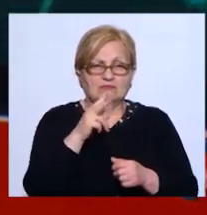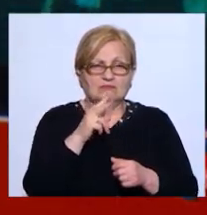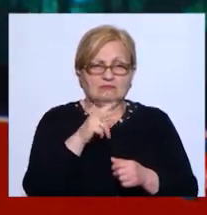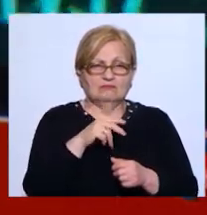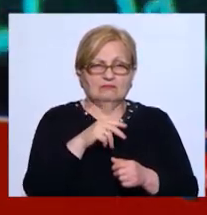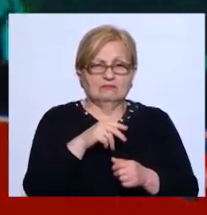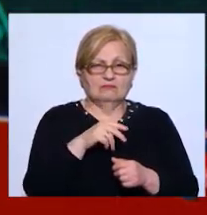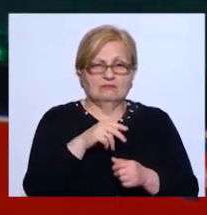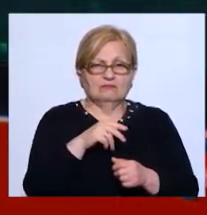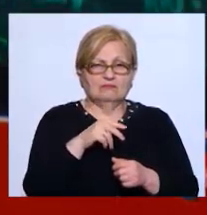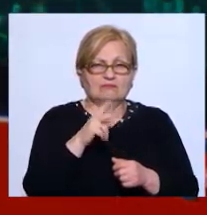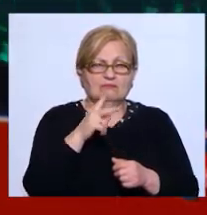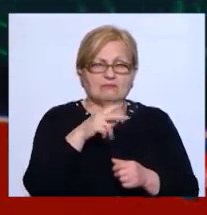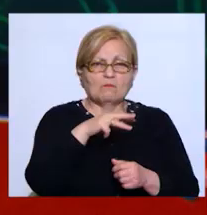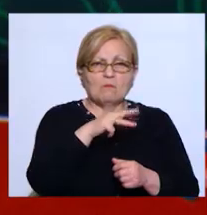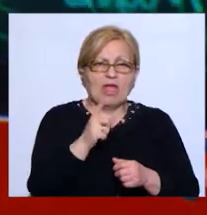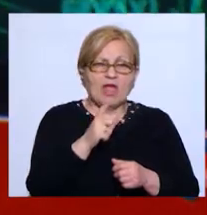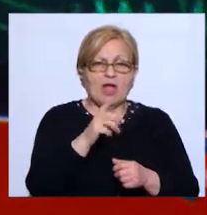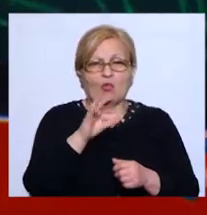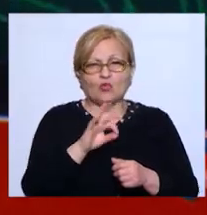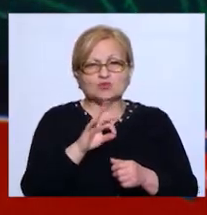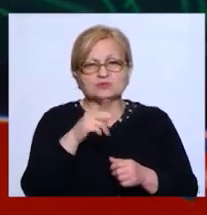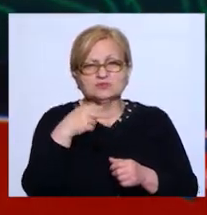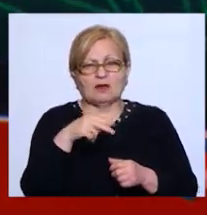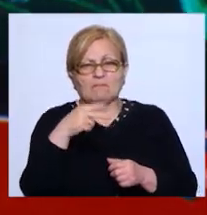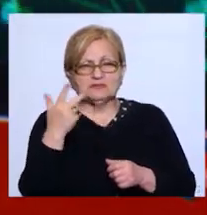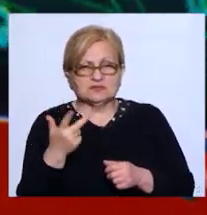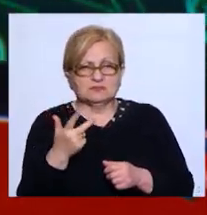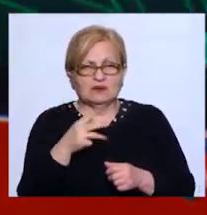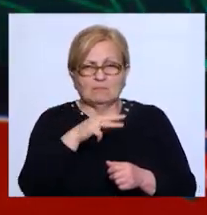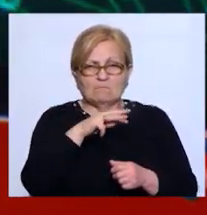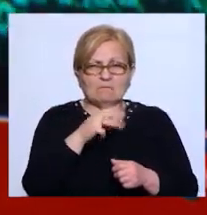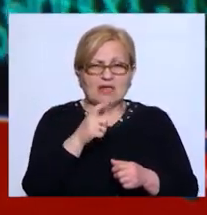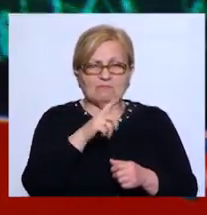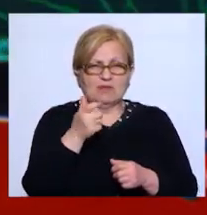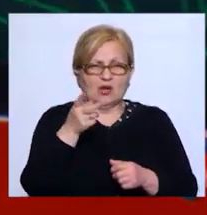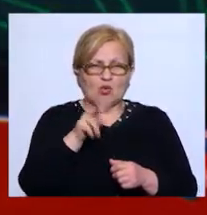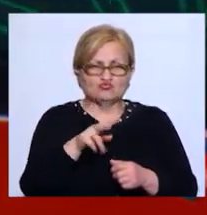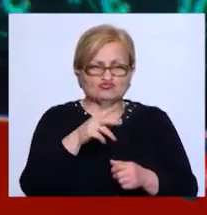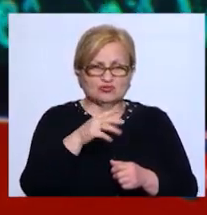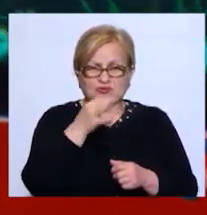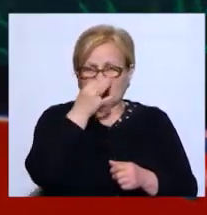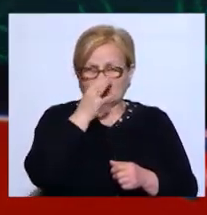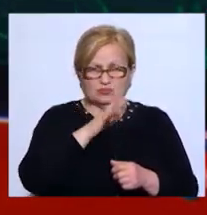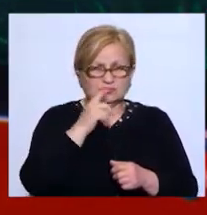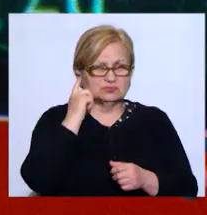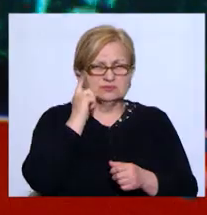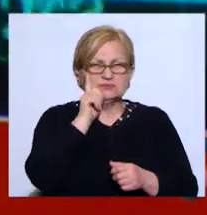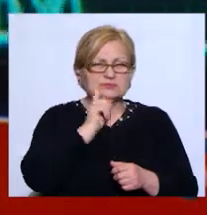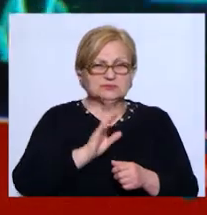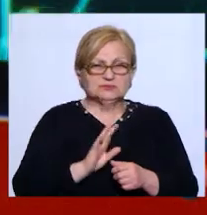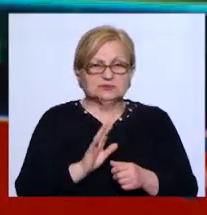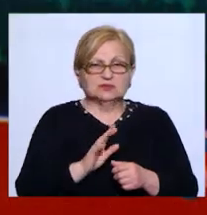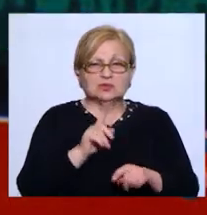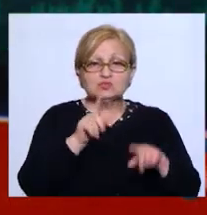12 მე 20 მე 13. ნახეთ უკვე მე აღარ მოსწონს ყურს. ამიტომ